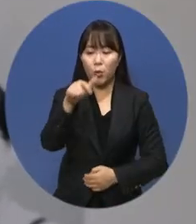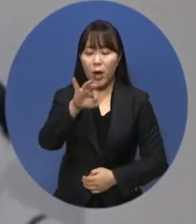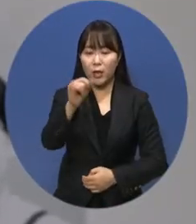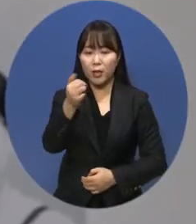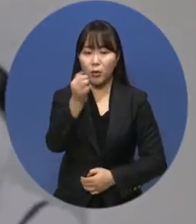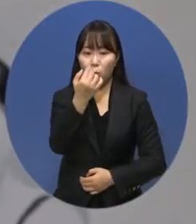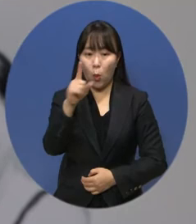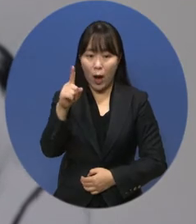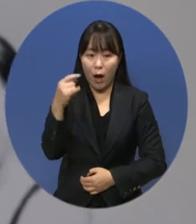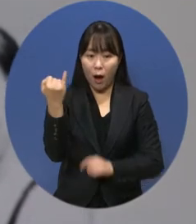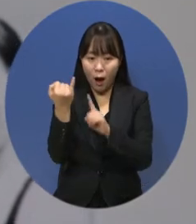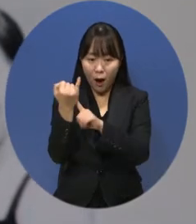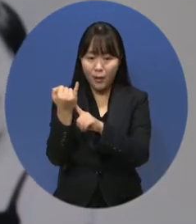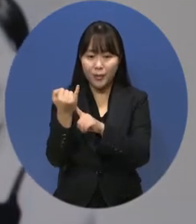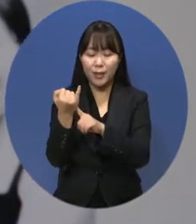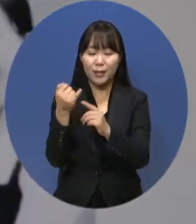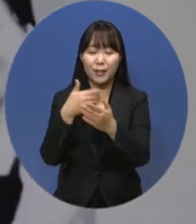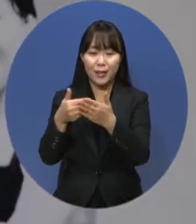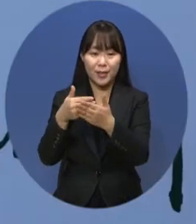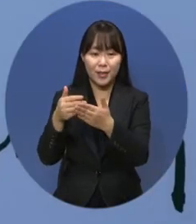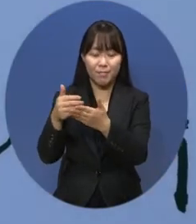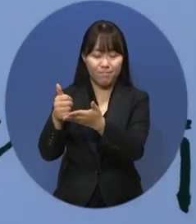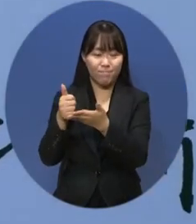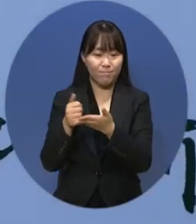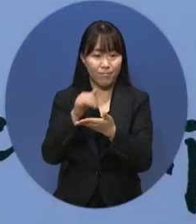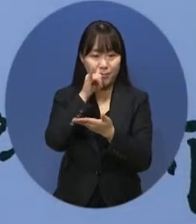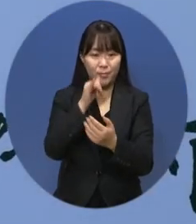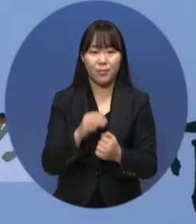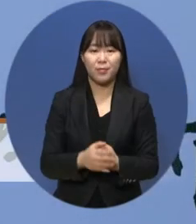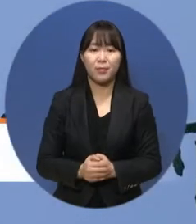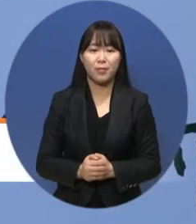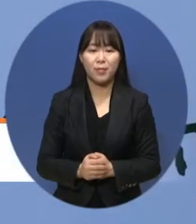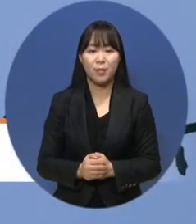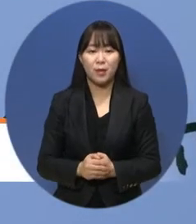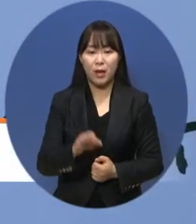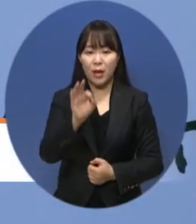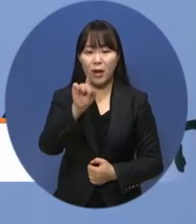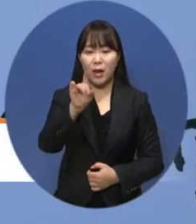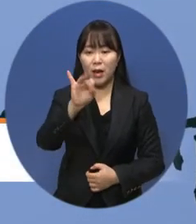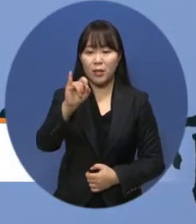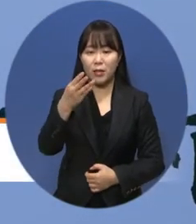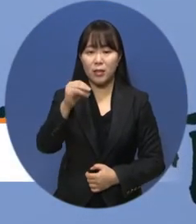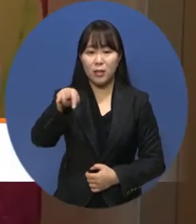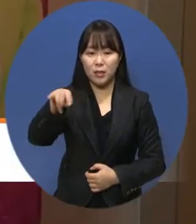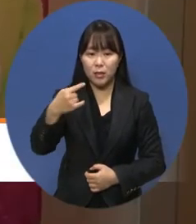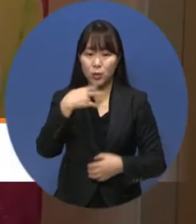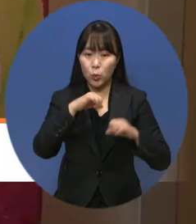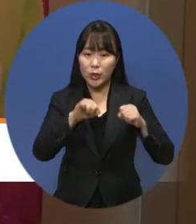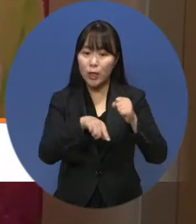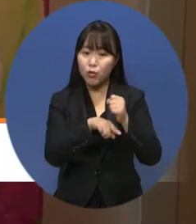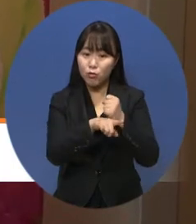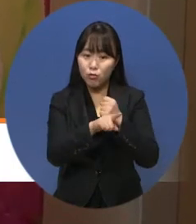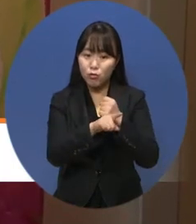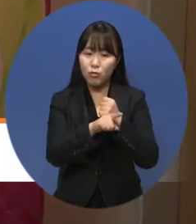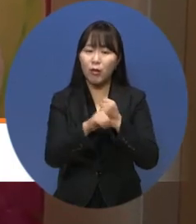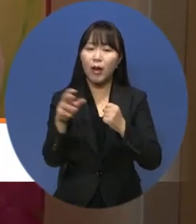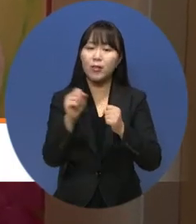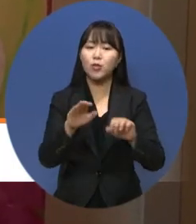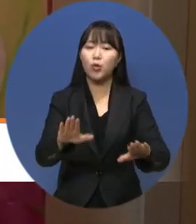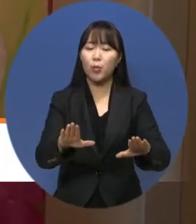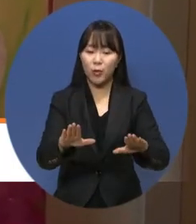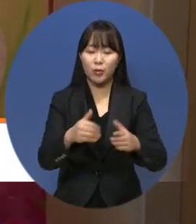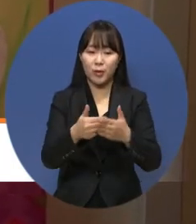작가의 초대전이 열리고 있습니다 아이디스 존재의 이유 를 주제로 열린 이번 전시회에는